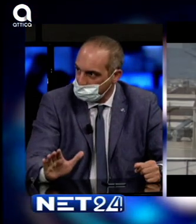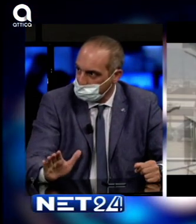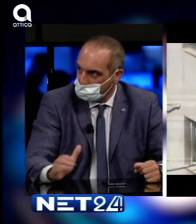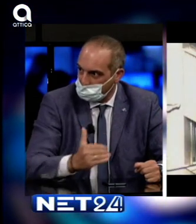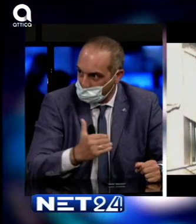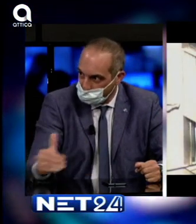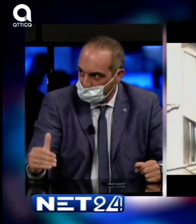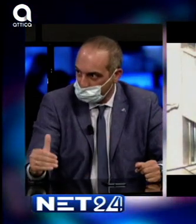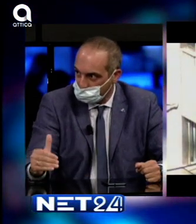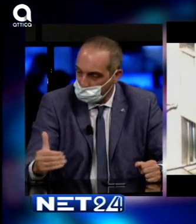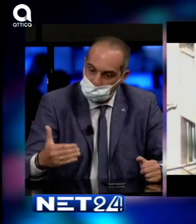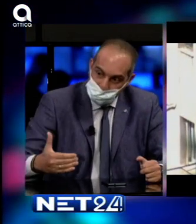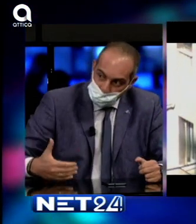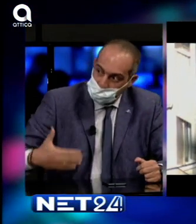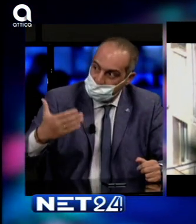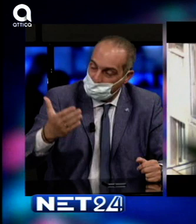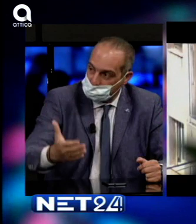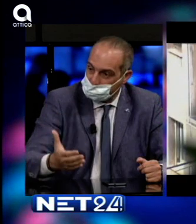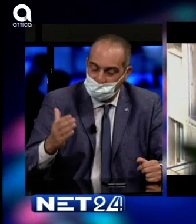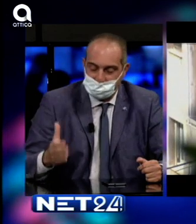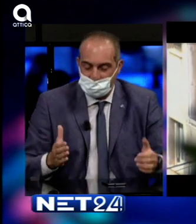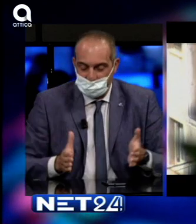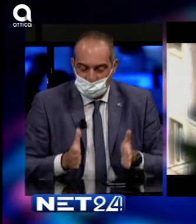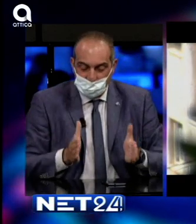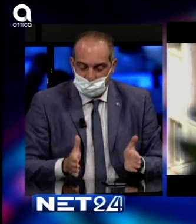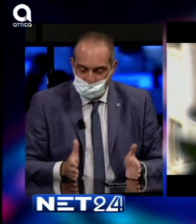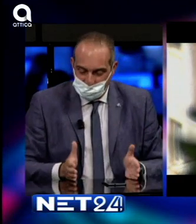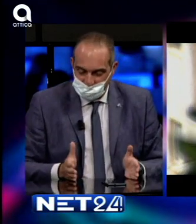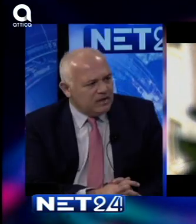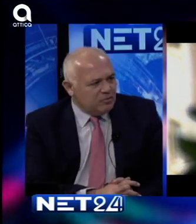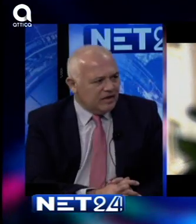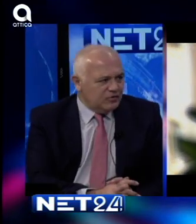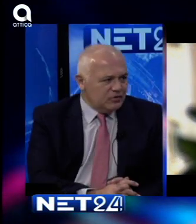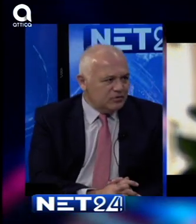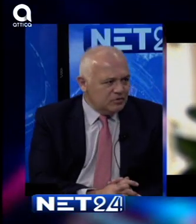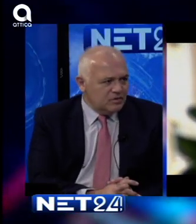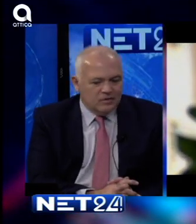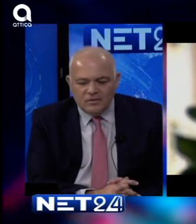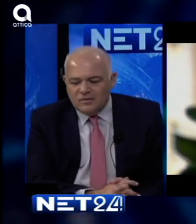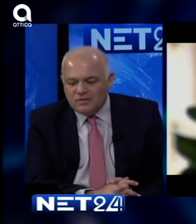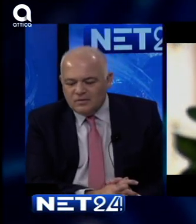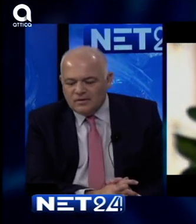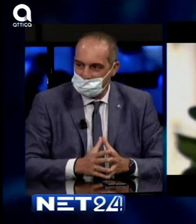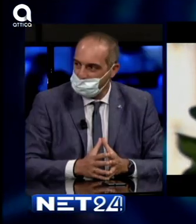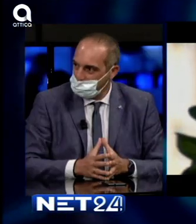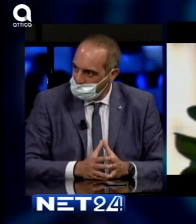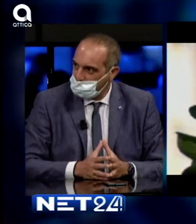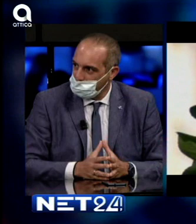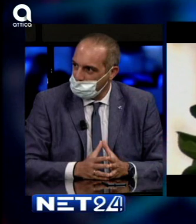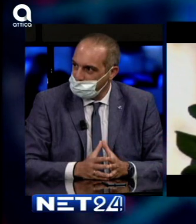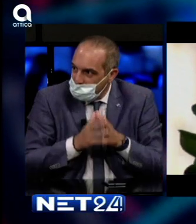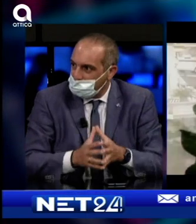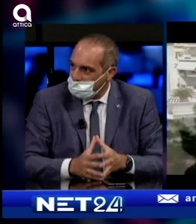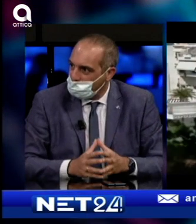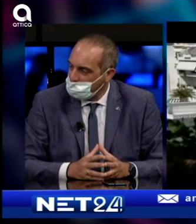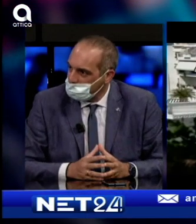παράταση. Δεδομένο. Ώστε μήπως αυτοί οι ιδιοκτήτες πάνε, γιατί και θα το ερώτημα. Το καλοκαίρι προφανώς. Ναι. Το ερώτημα είναι άλλο, Βασίλη, που και εμένα μου